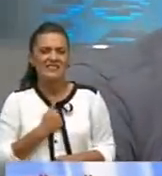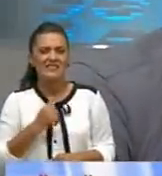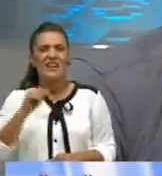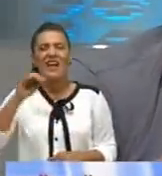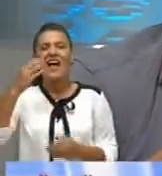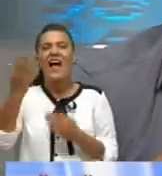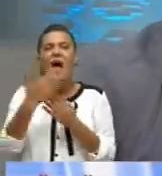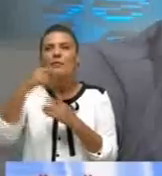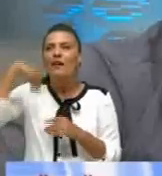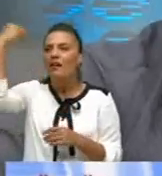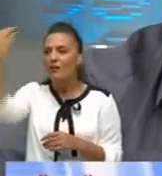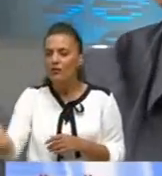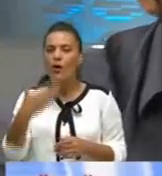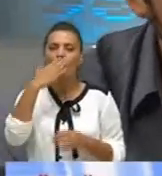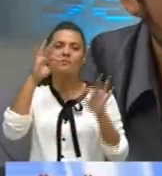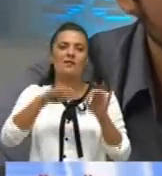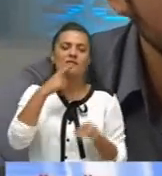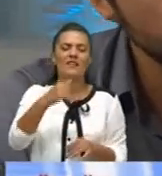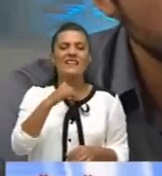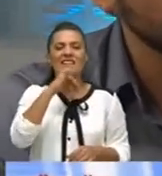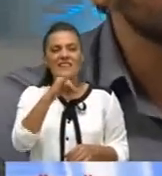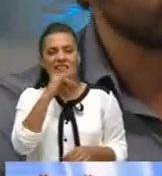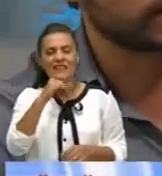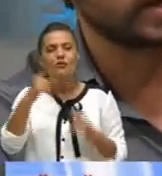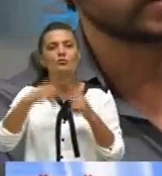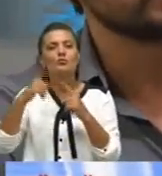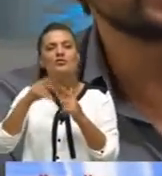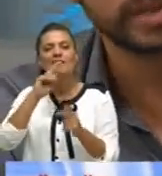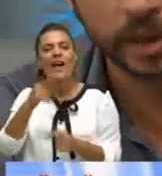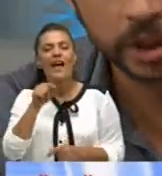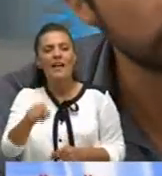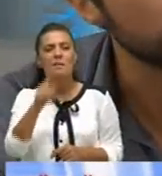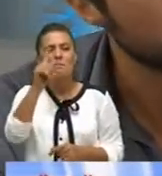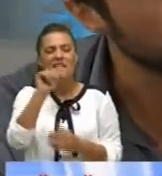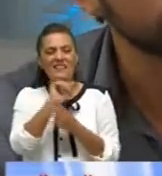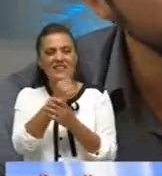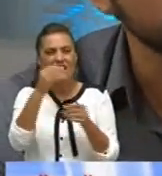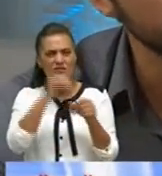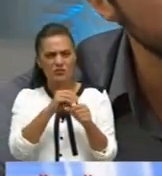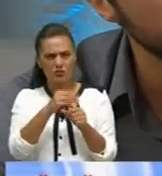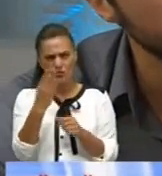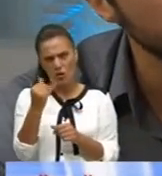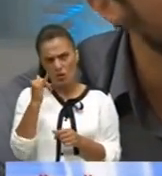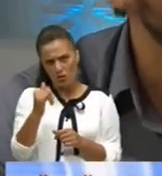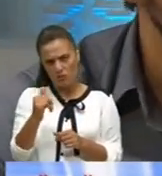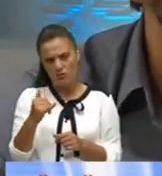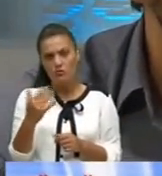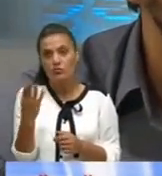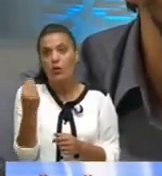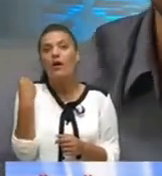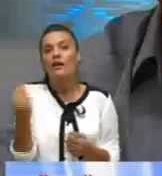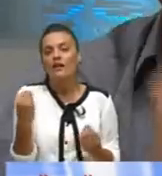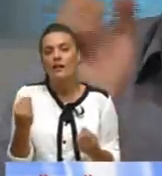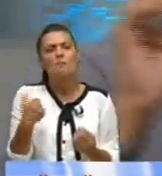mevcut. Düşer, okul başlar. Evet. Gri ve turuncu renkler bir sanatçı için çok itici midir? Hayır. Çok